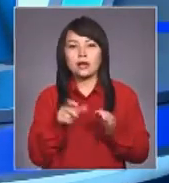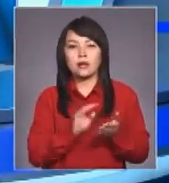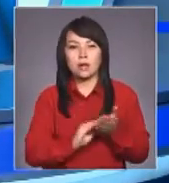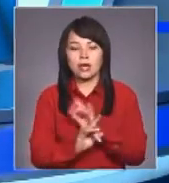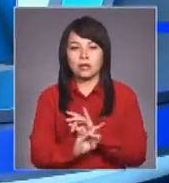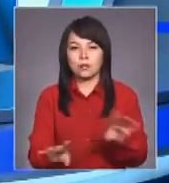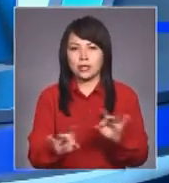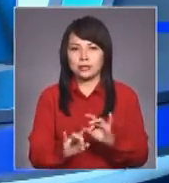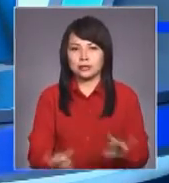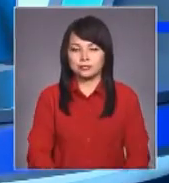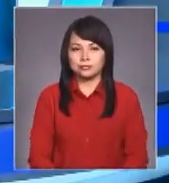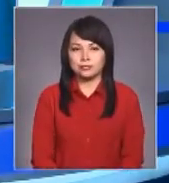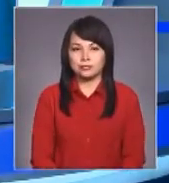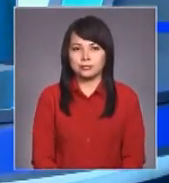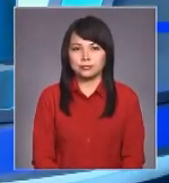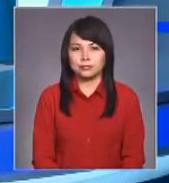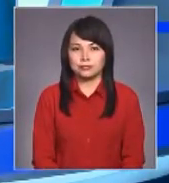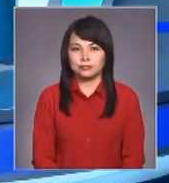Сәрсен толықтырады.